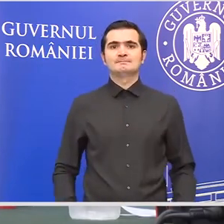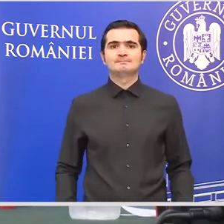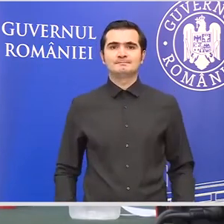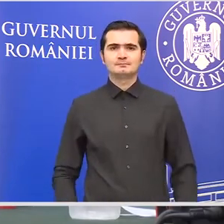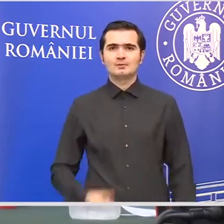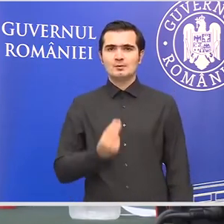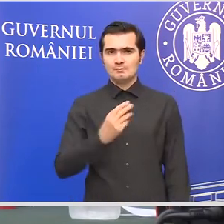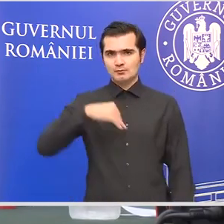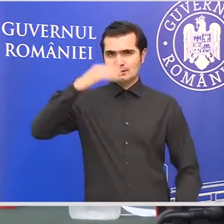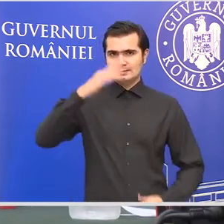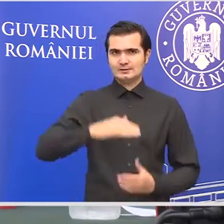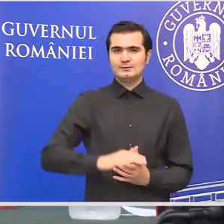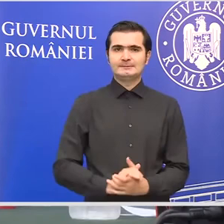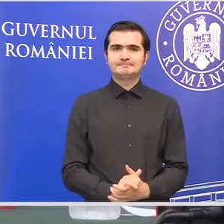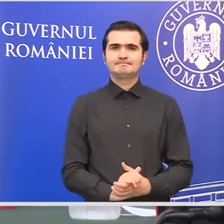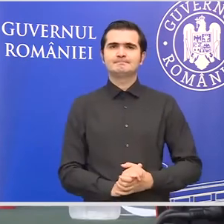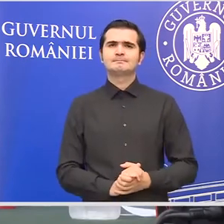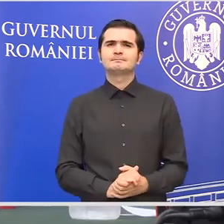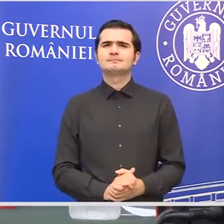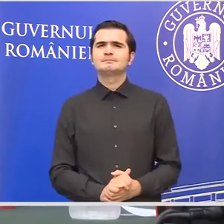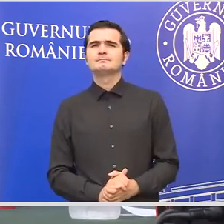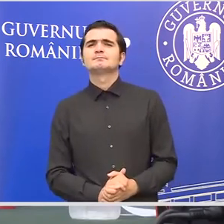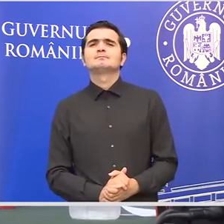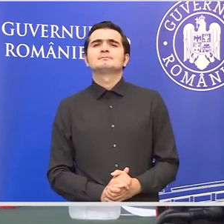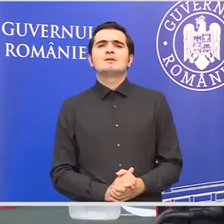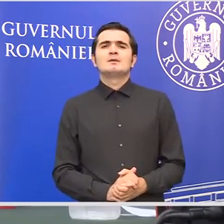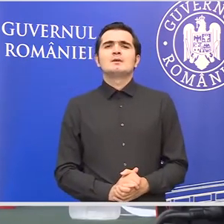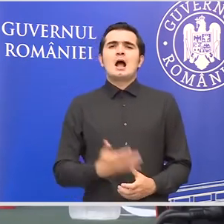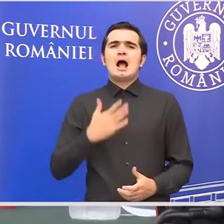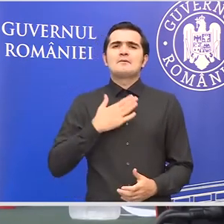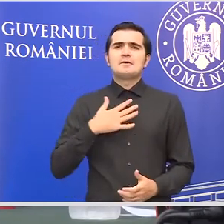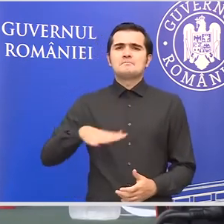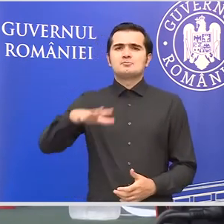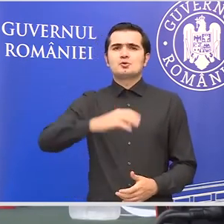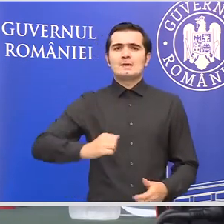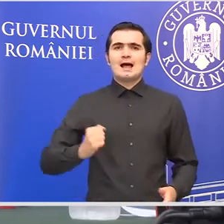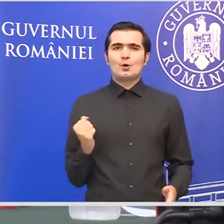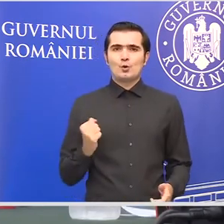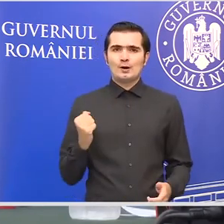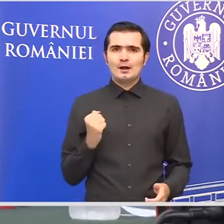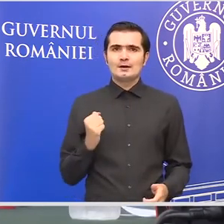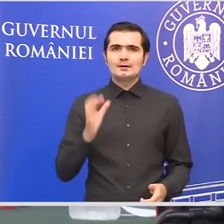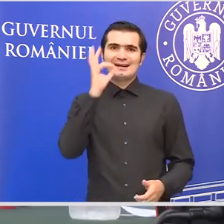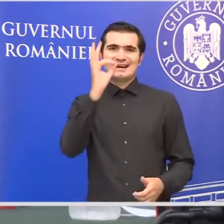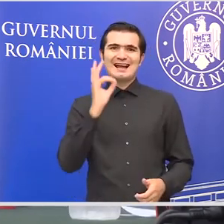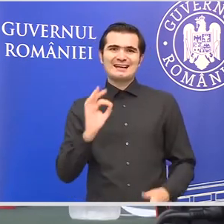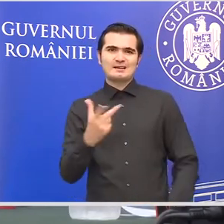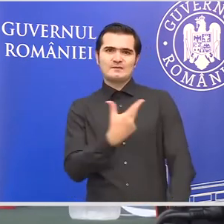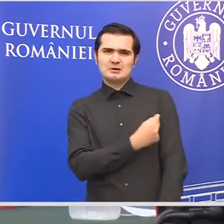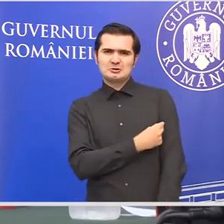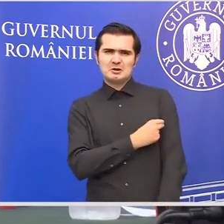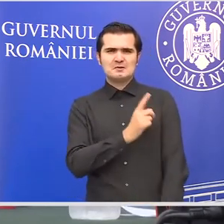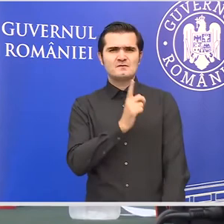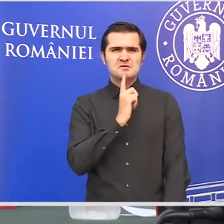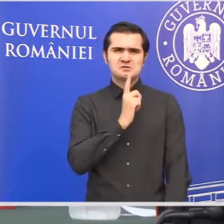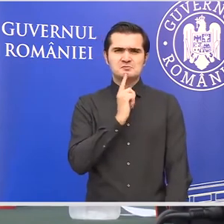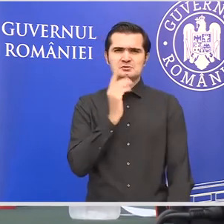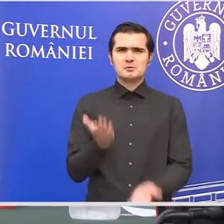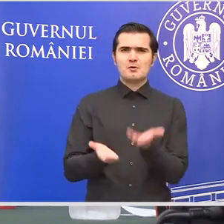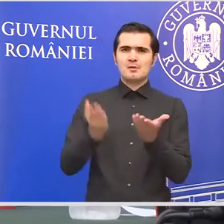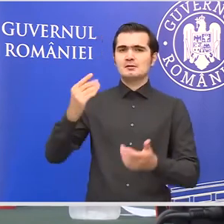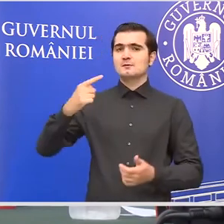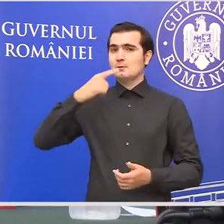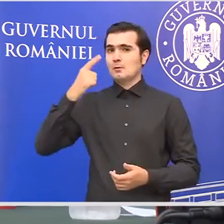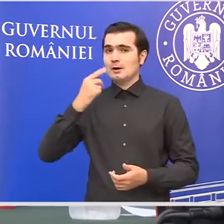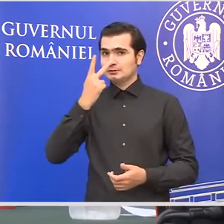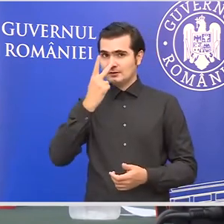Bună ziua, Mihaela Chirca, Lev News. Avem în mediul rural o rată de vaccinare mult mai mică față de mediul urban, dar vedem că